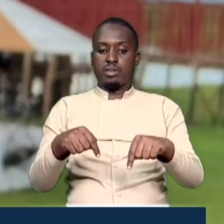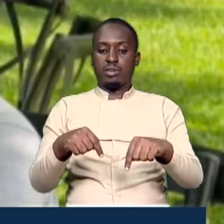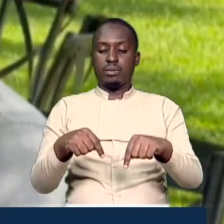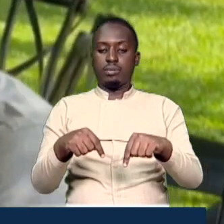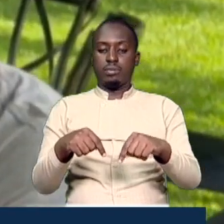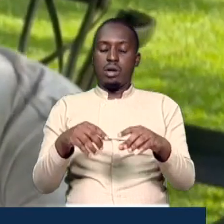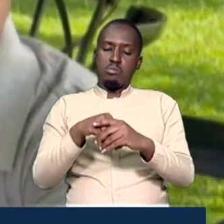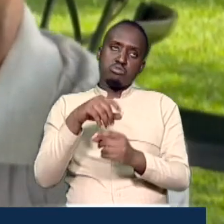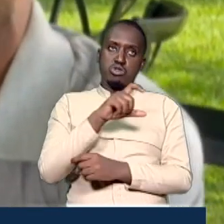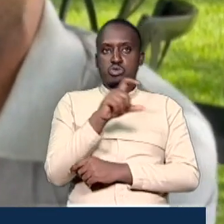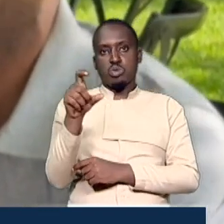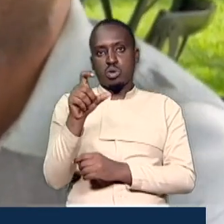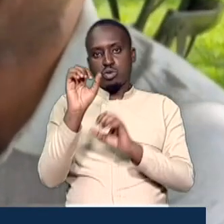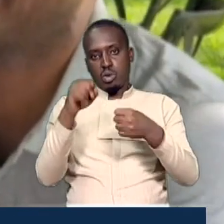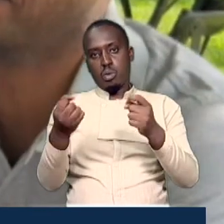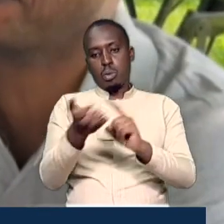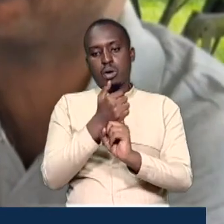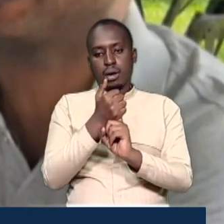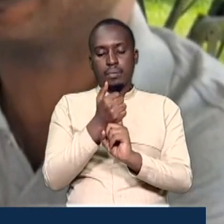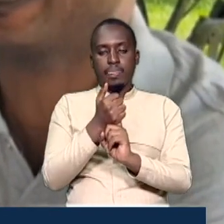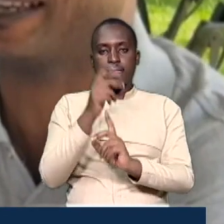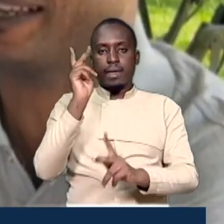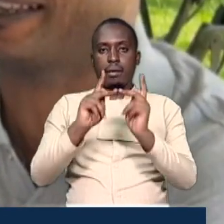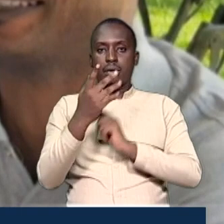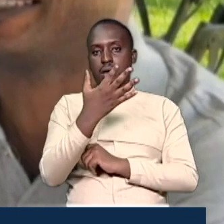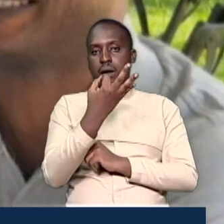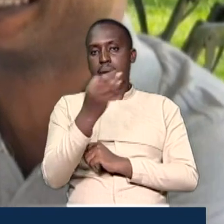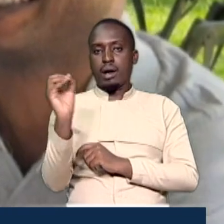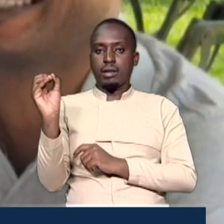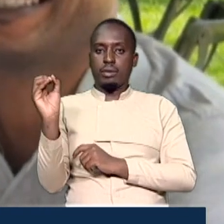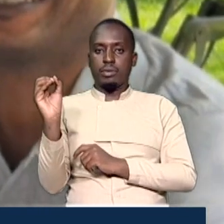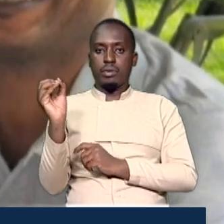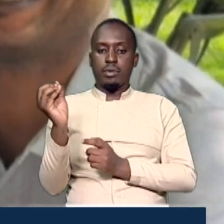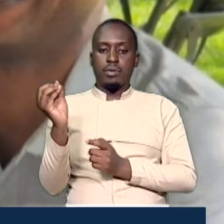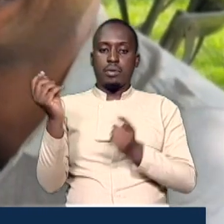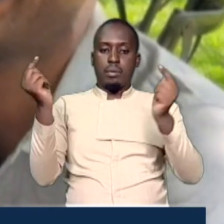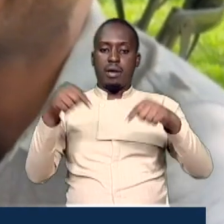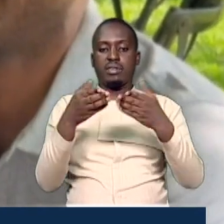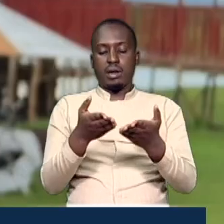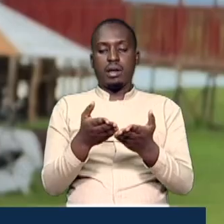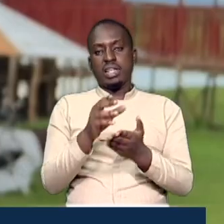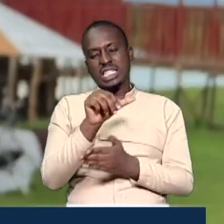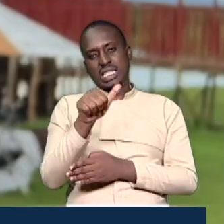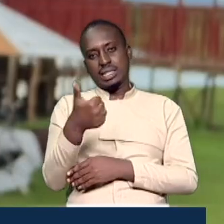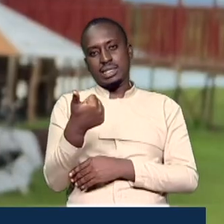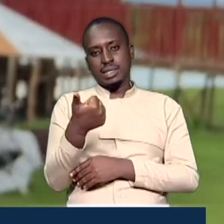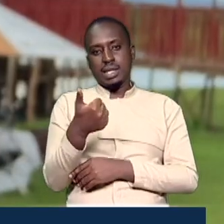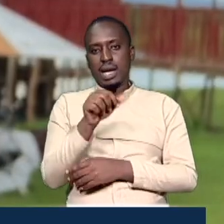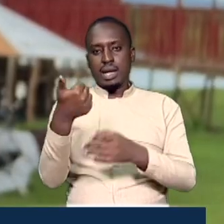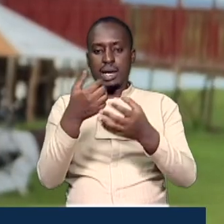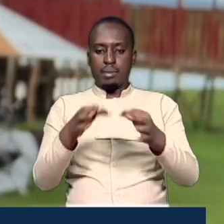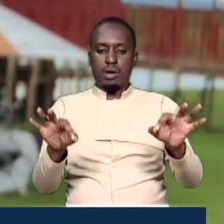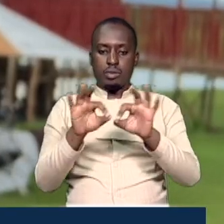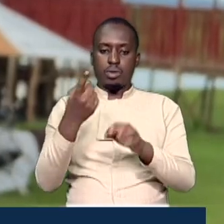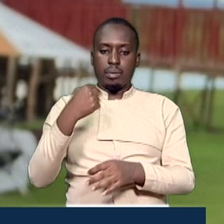wenda mu cyumweru ushobora kubonamo nk'abantu nka 300 bazina. Ikindi akandi kamaro wenda